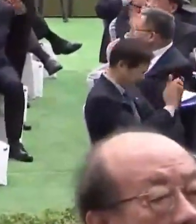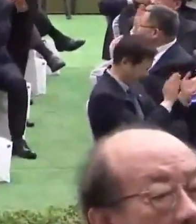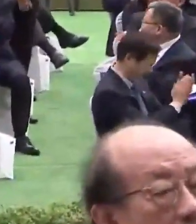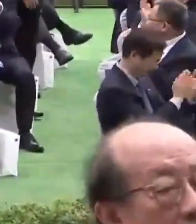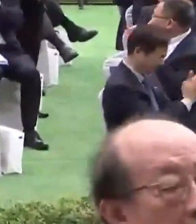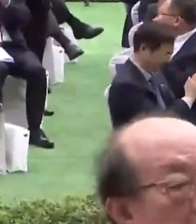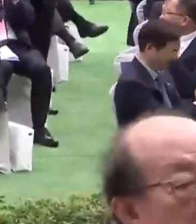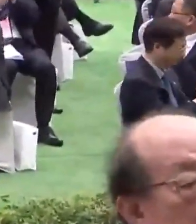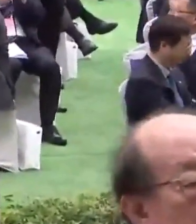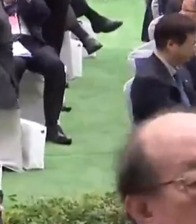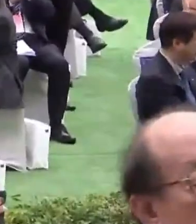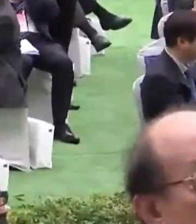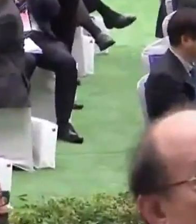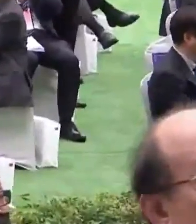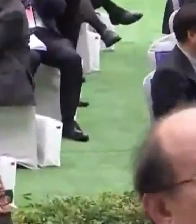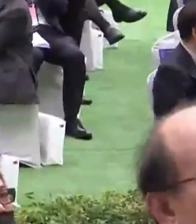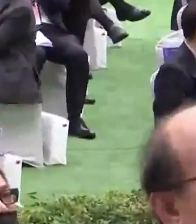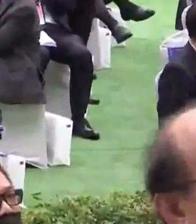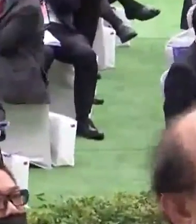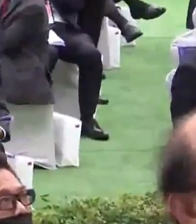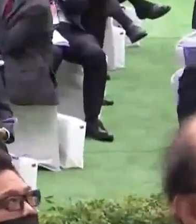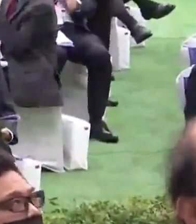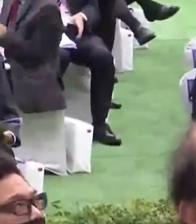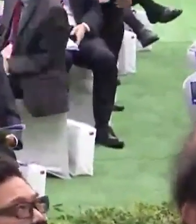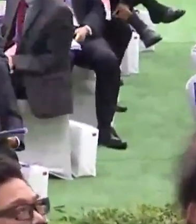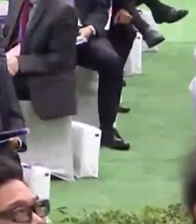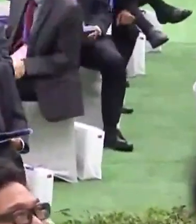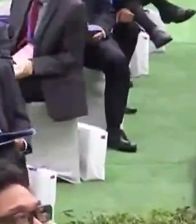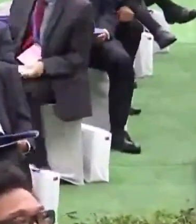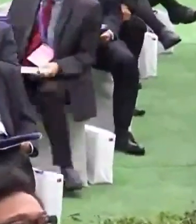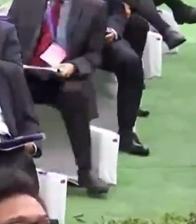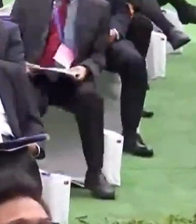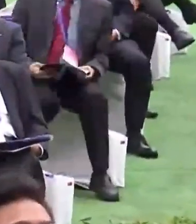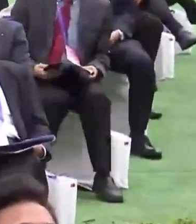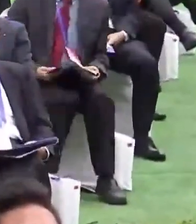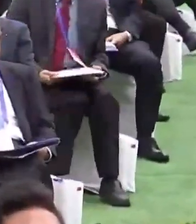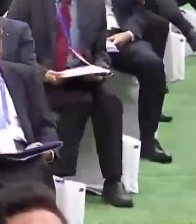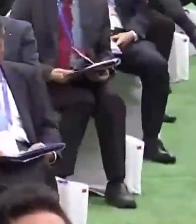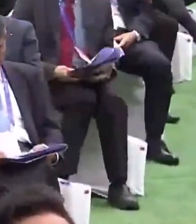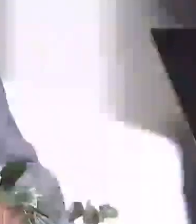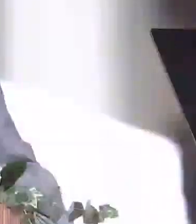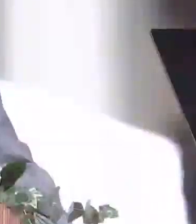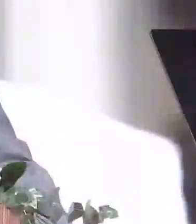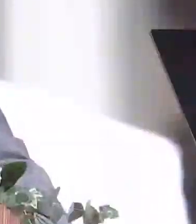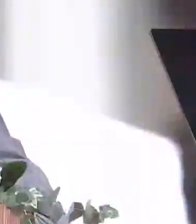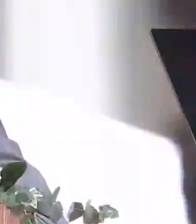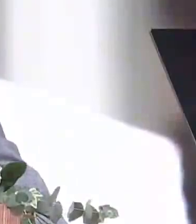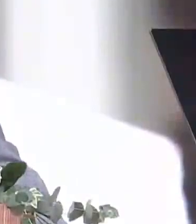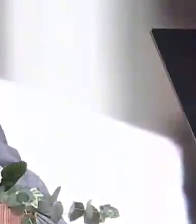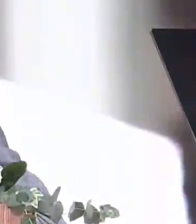谢谢，请坐，谢谢。我们有疫情指挥中心的工卫团